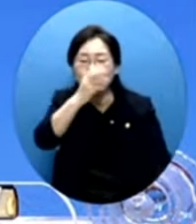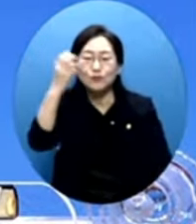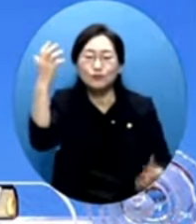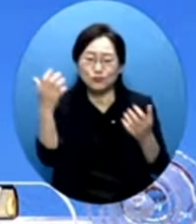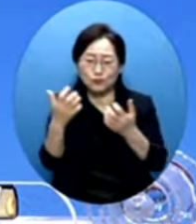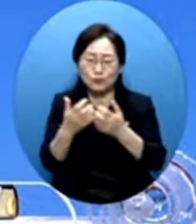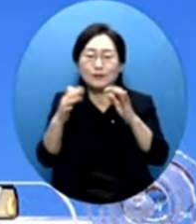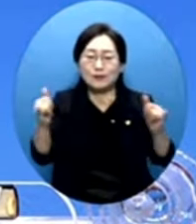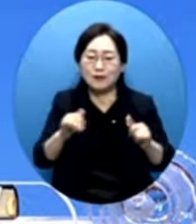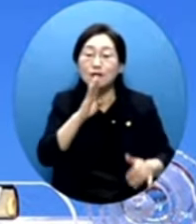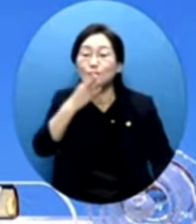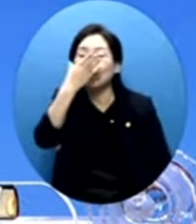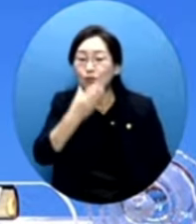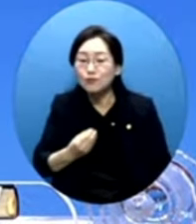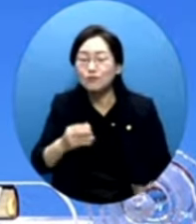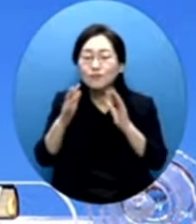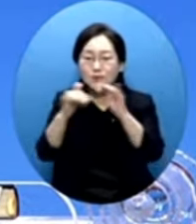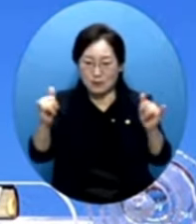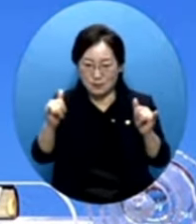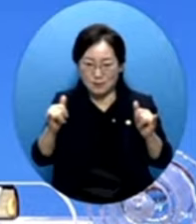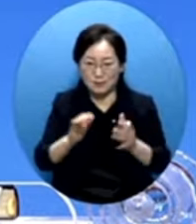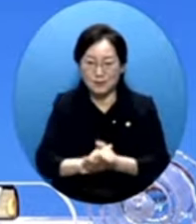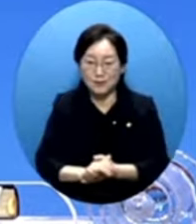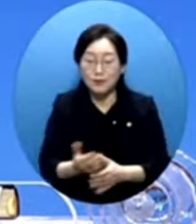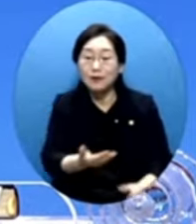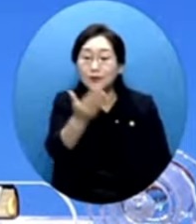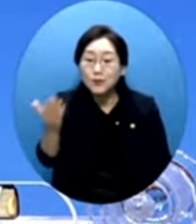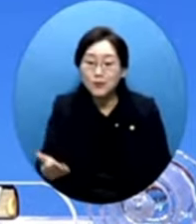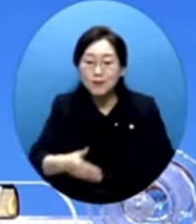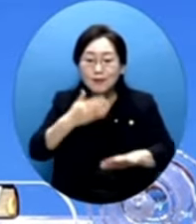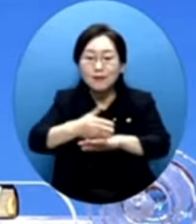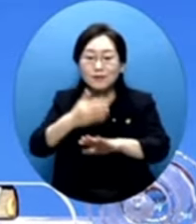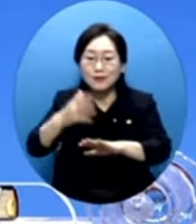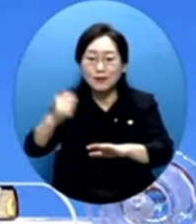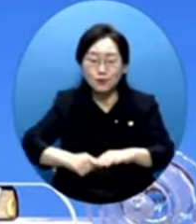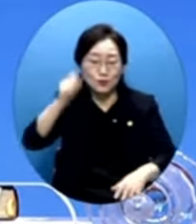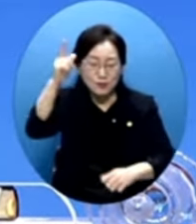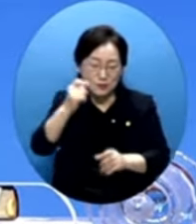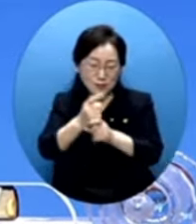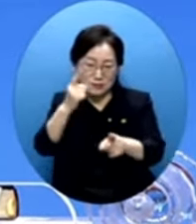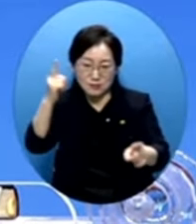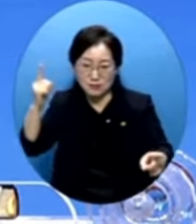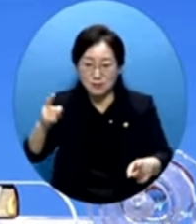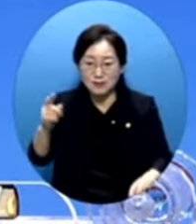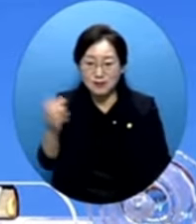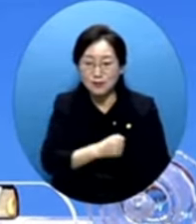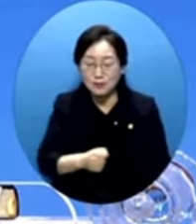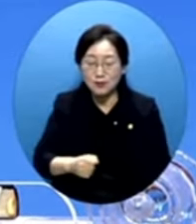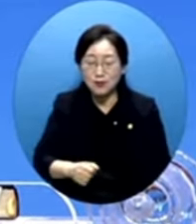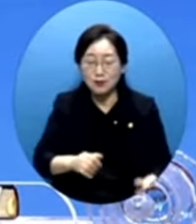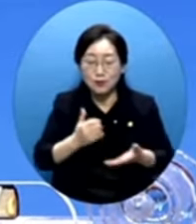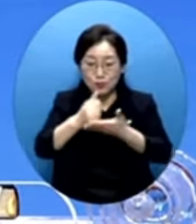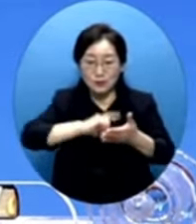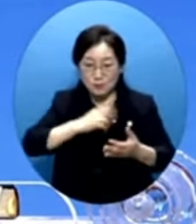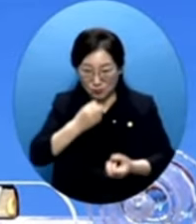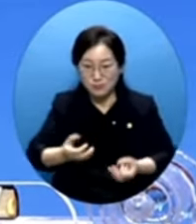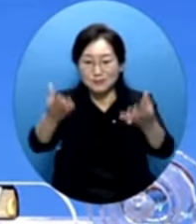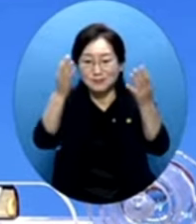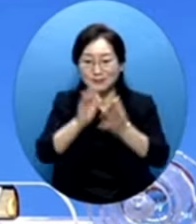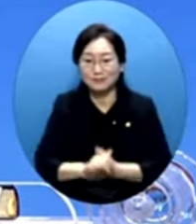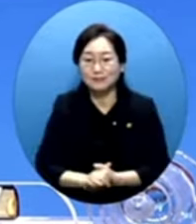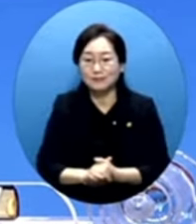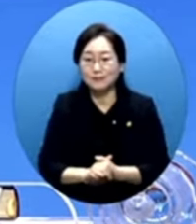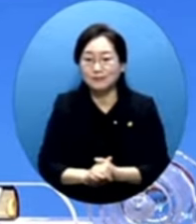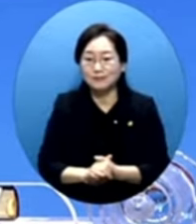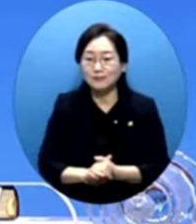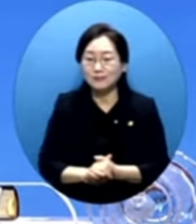사람이요 순복음의 사람들인 것입니다 여러분이 같은 감사를 통하여 위대한 승리 역사를 이루는 여러분 모두가 되기를 주님의 이으로 축원합니다